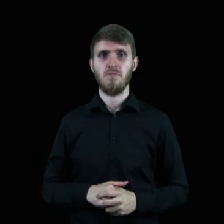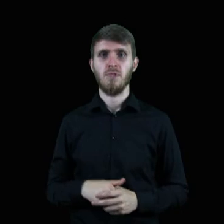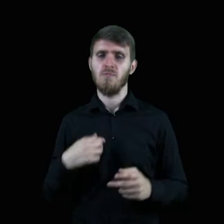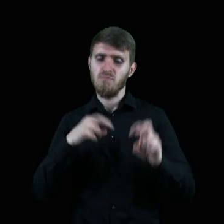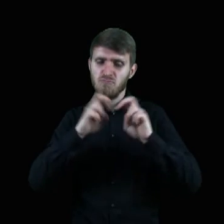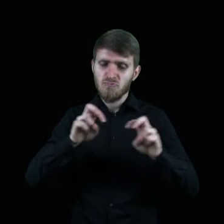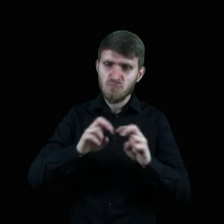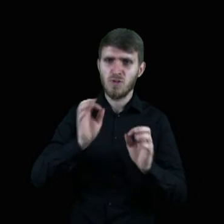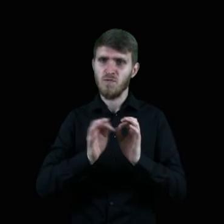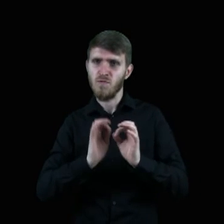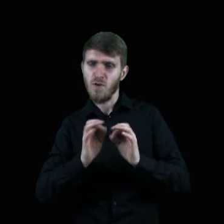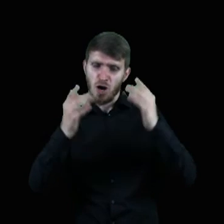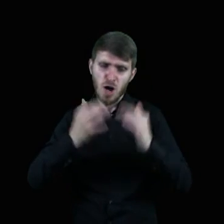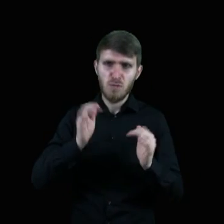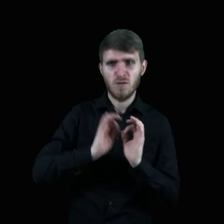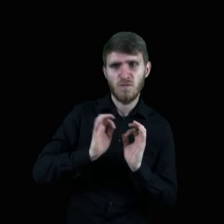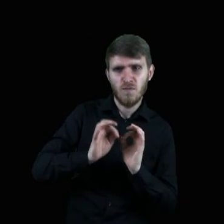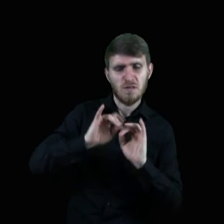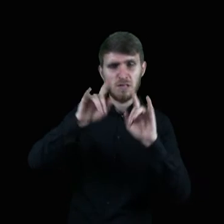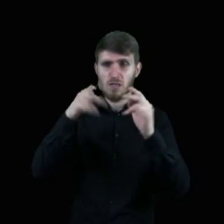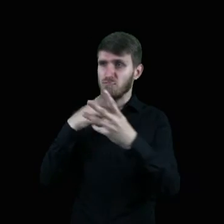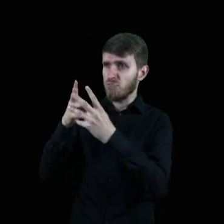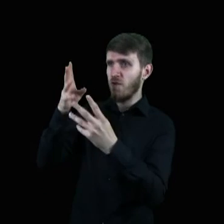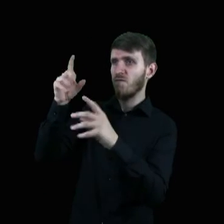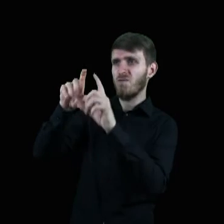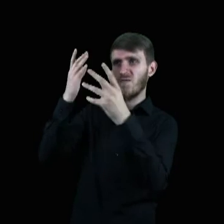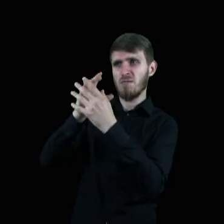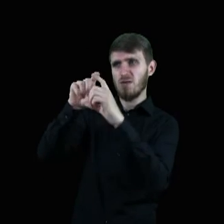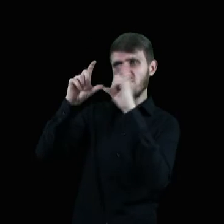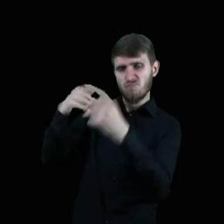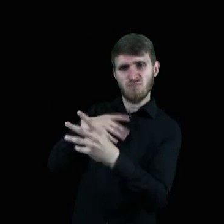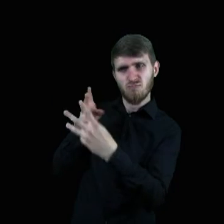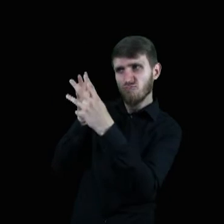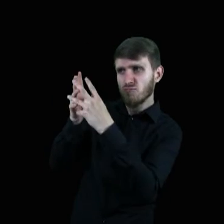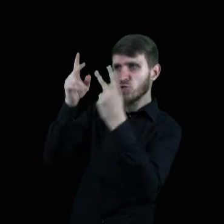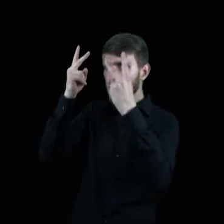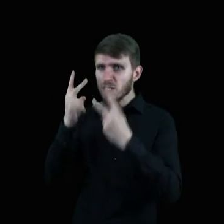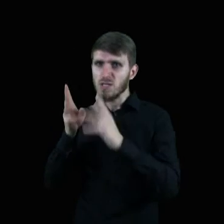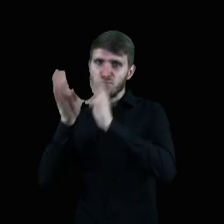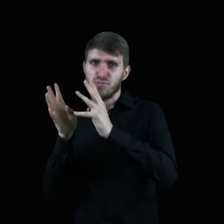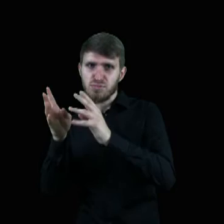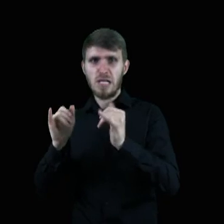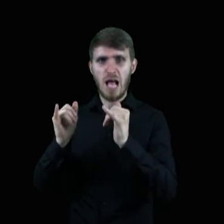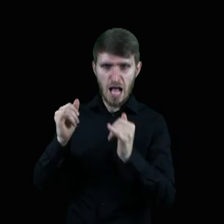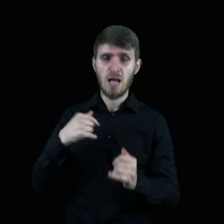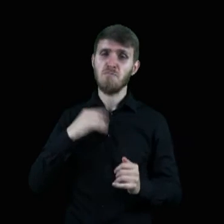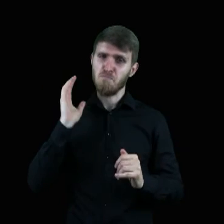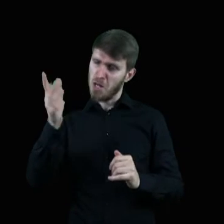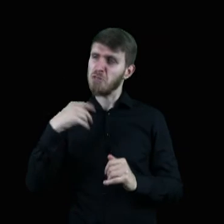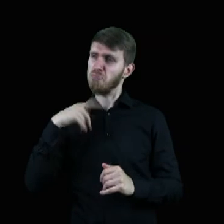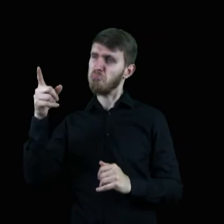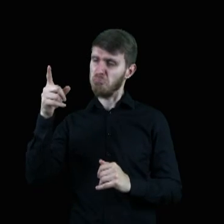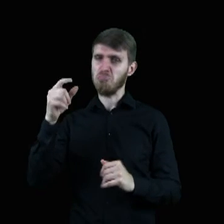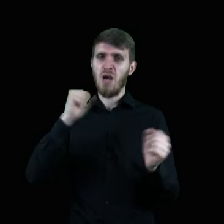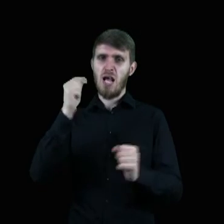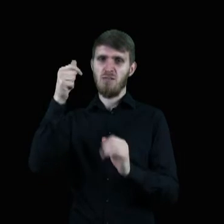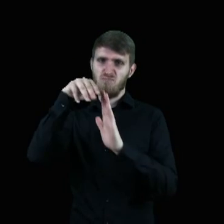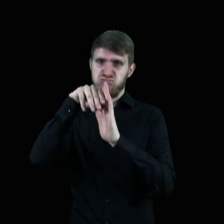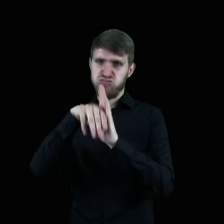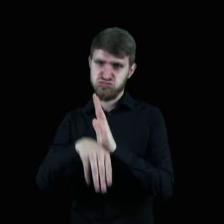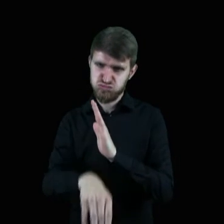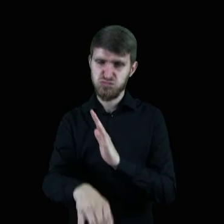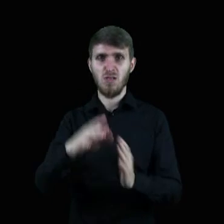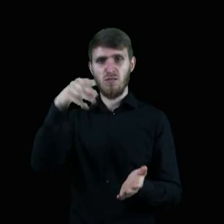Jestem przekonany, że ta cena spadnie. Dokonałem analizy technicznej i fundamentalnej, przyjrzałem się dokładnie tej spółce i moim zdaniem kurs